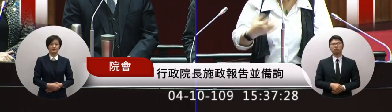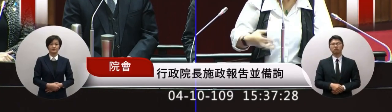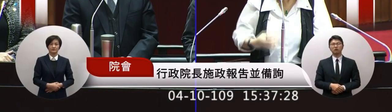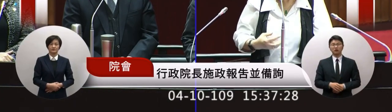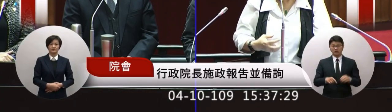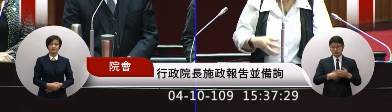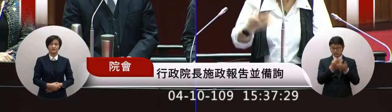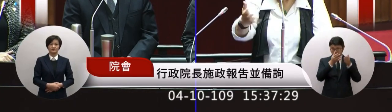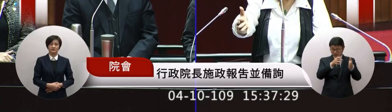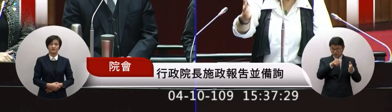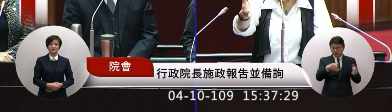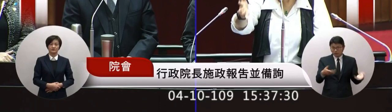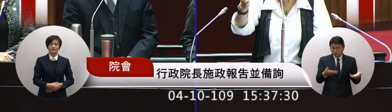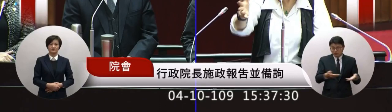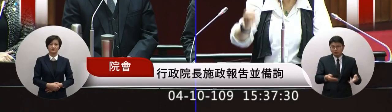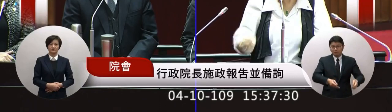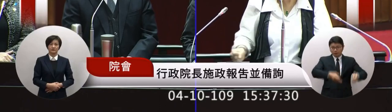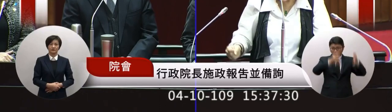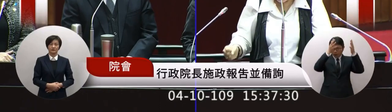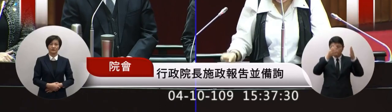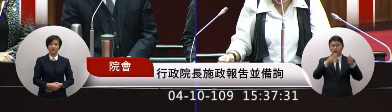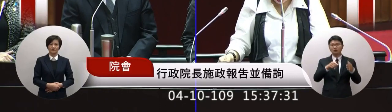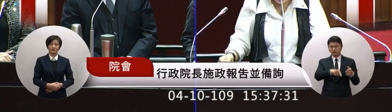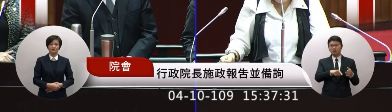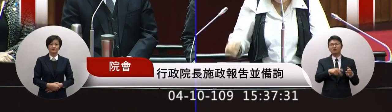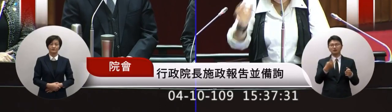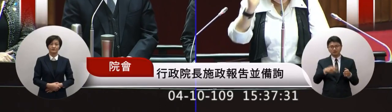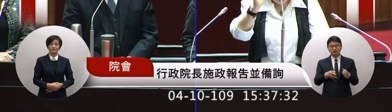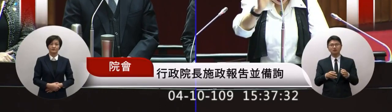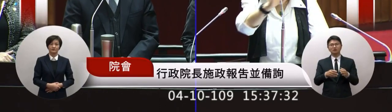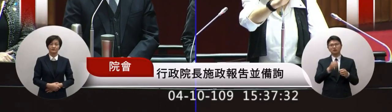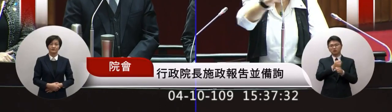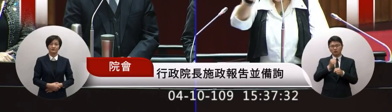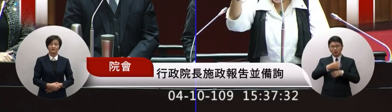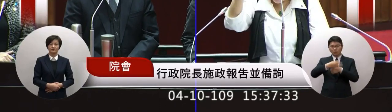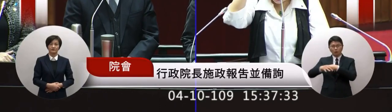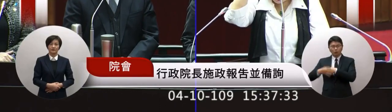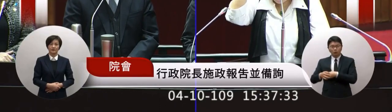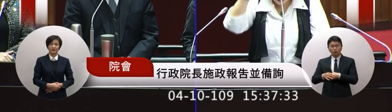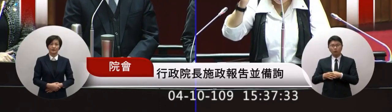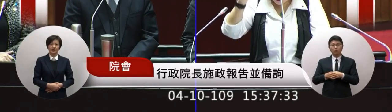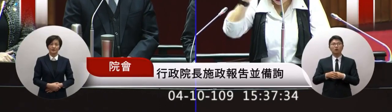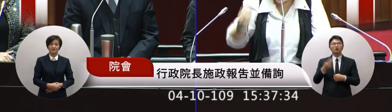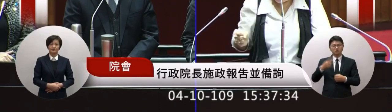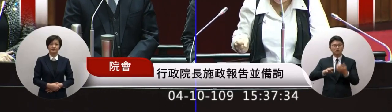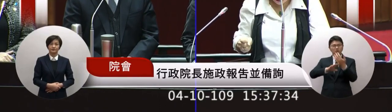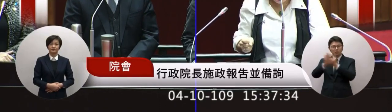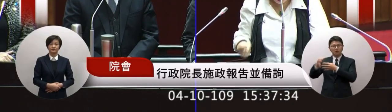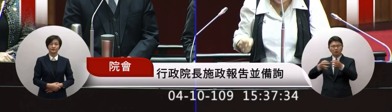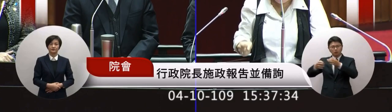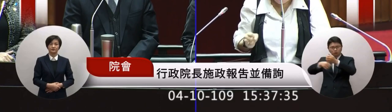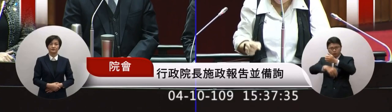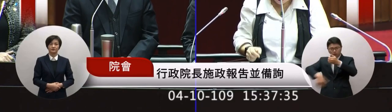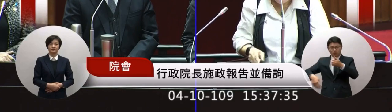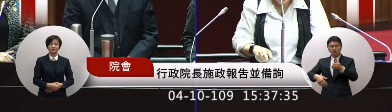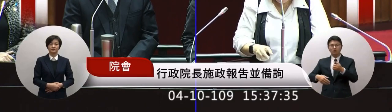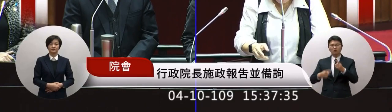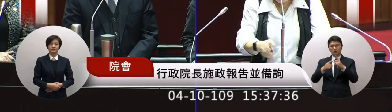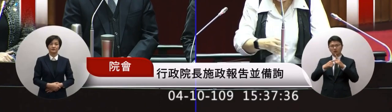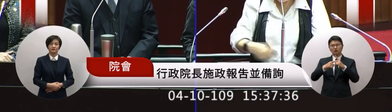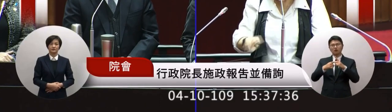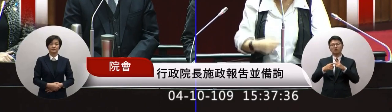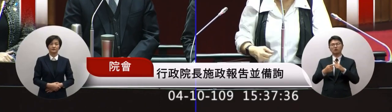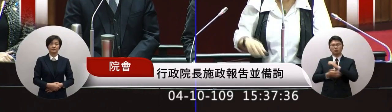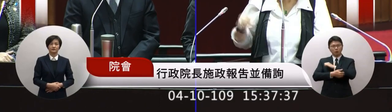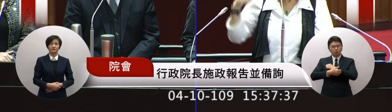造建设重大国家重大建设缺工，所有的产业同样是大缺工哈。我